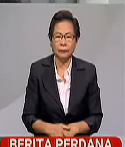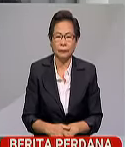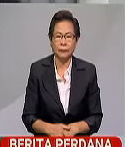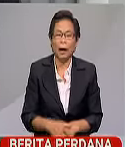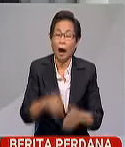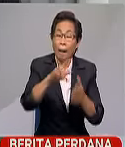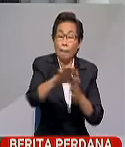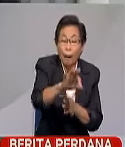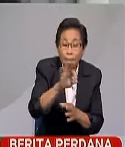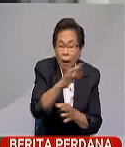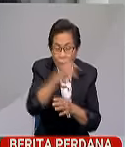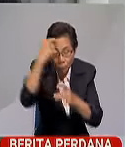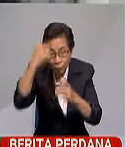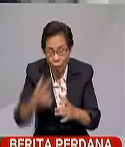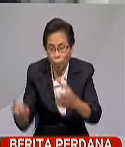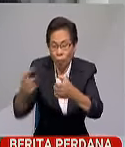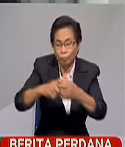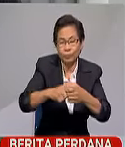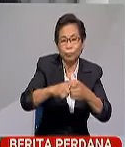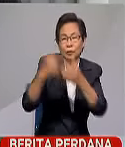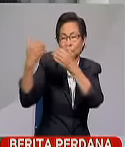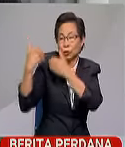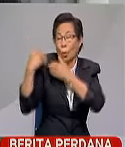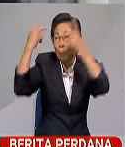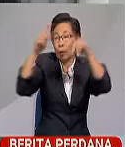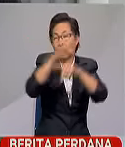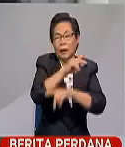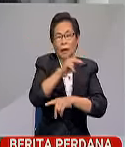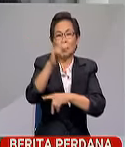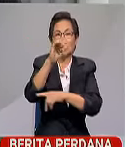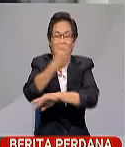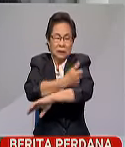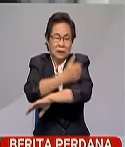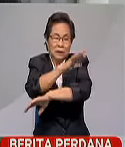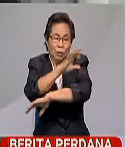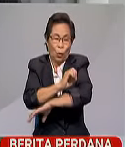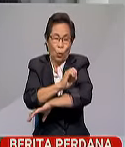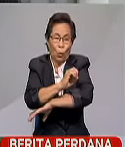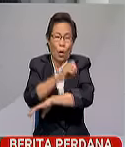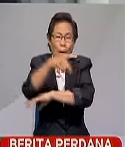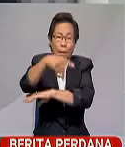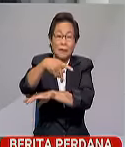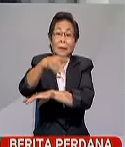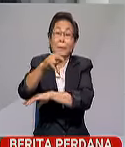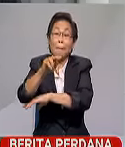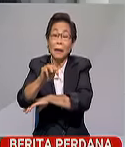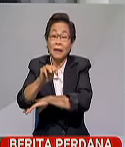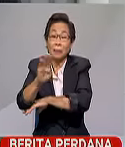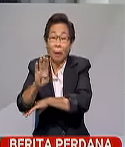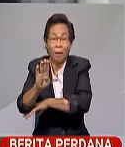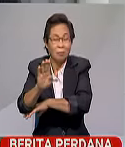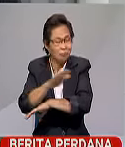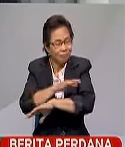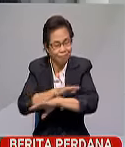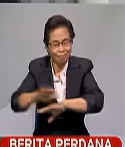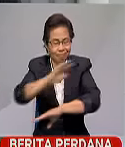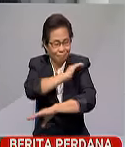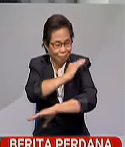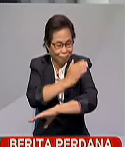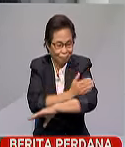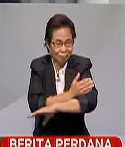Sebarang pelantikan dan keputusan mengenai jawatan Presiden dan Ketua Pegawai Eksekutif Prasarana Malaysia Berhad bukan di bawah bidang